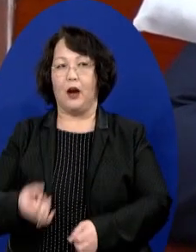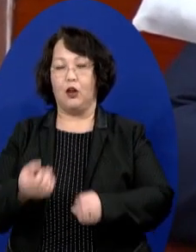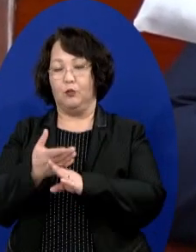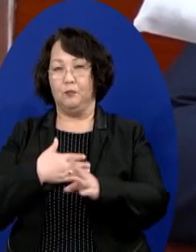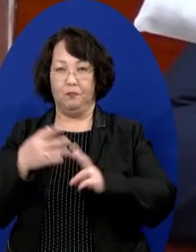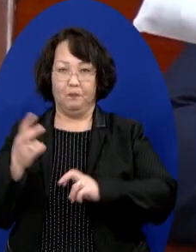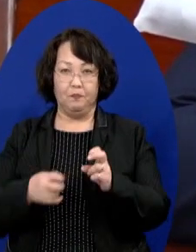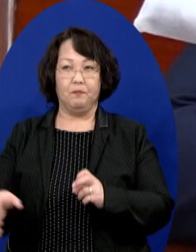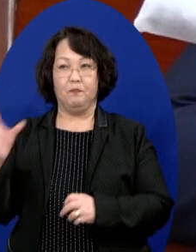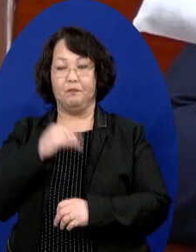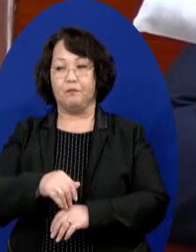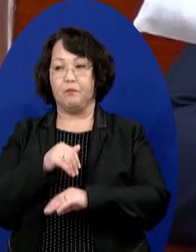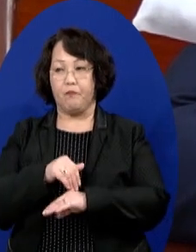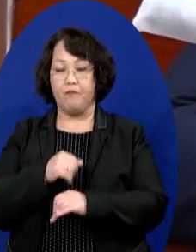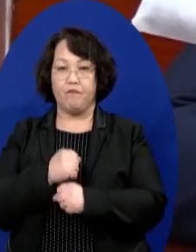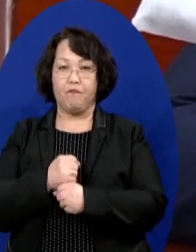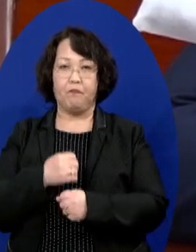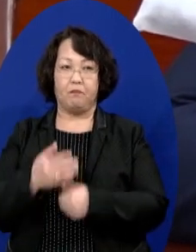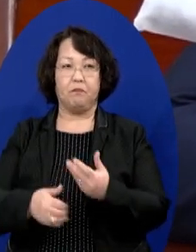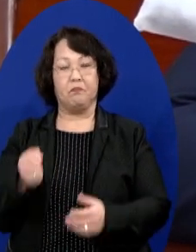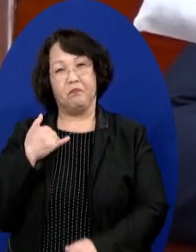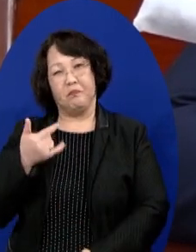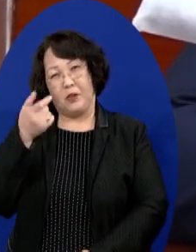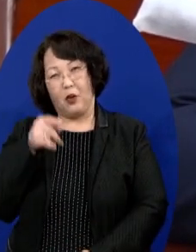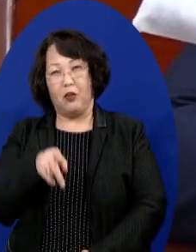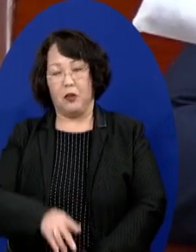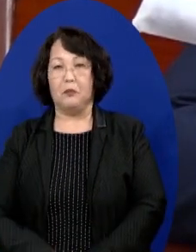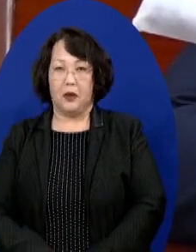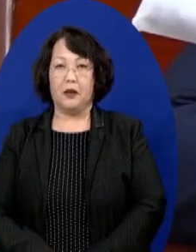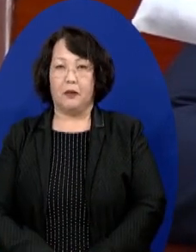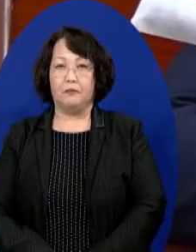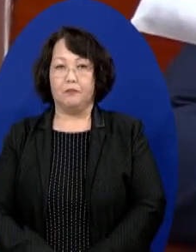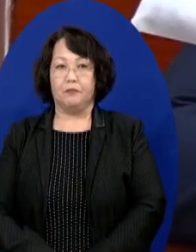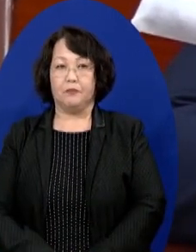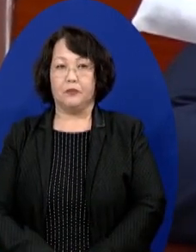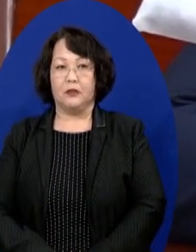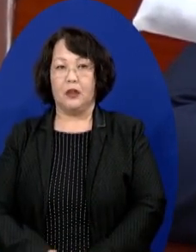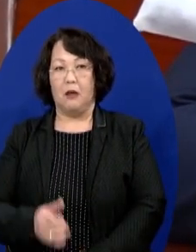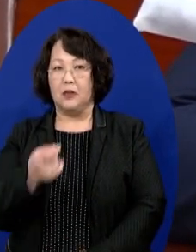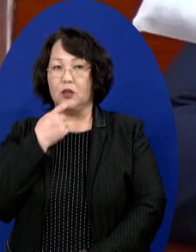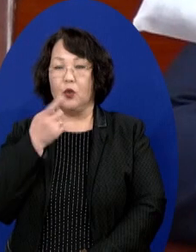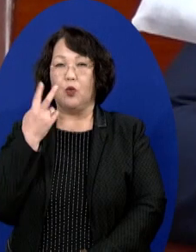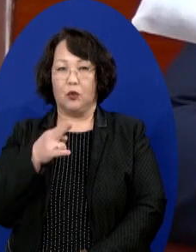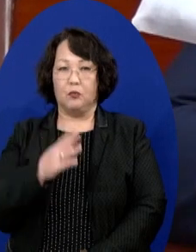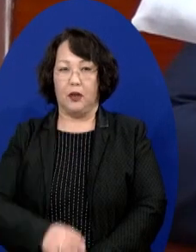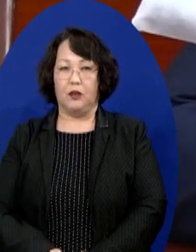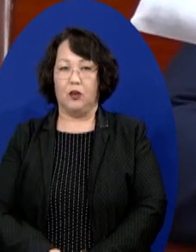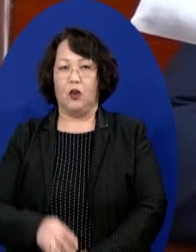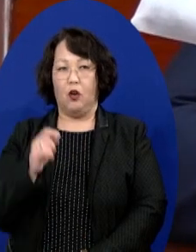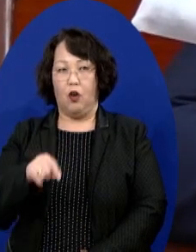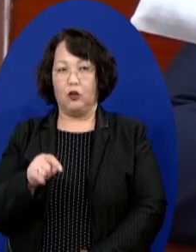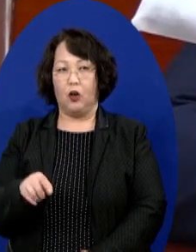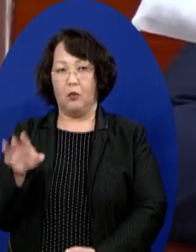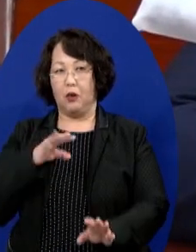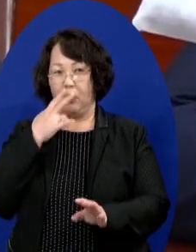тогтвортой ажиллаад бай чадах уугүй юу? Тэр байдалд хүрчих. Ер нь маш хүнд байдалд орцсон. Одоогийн